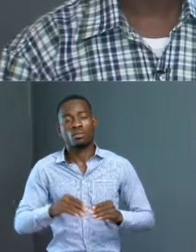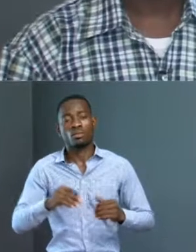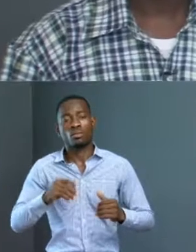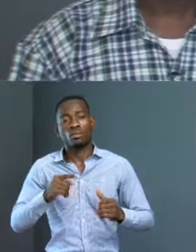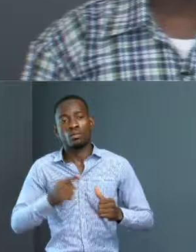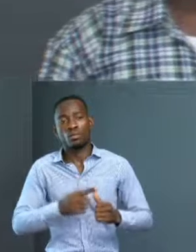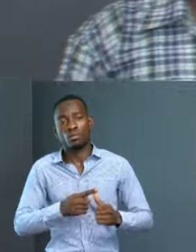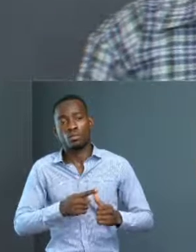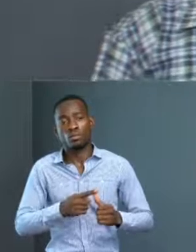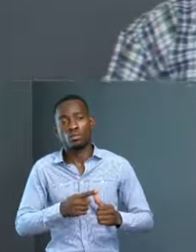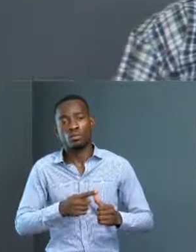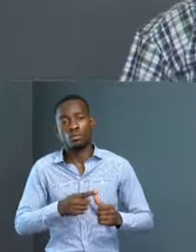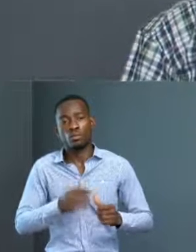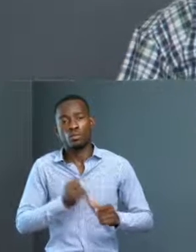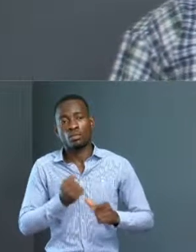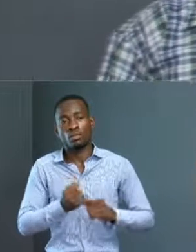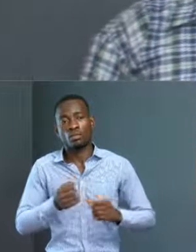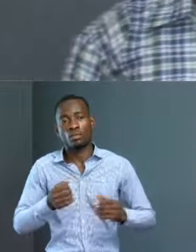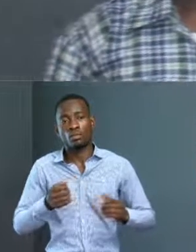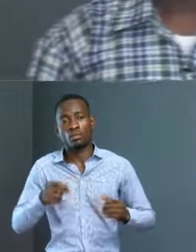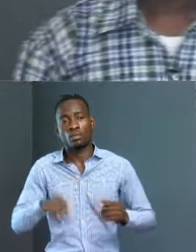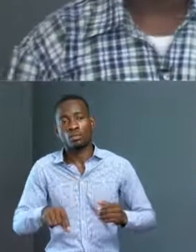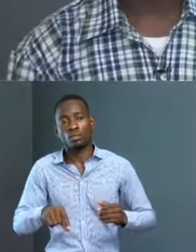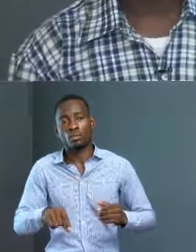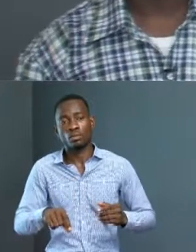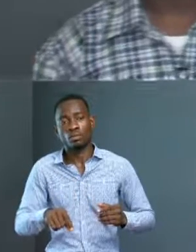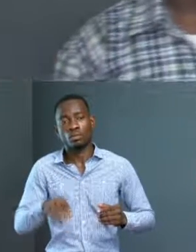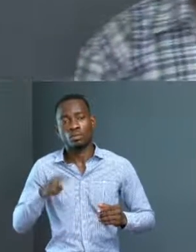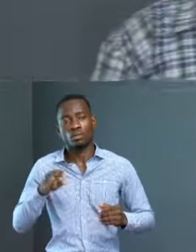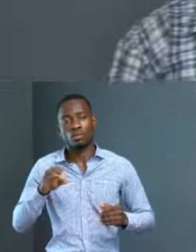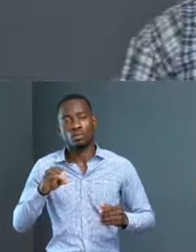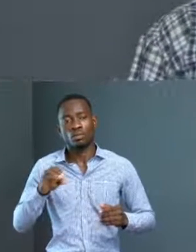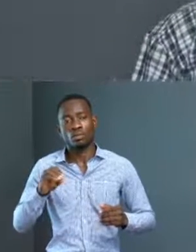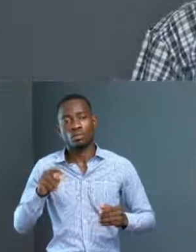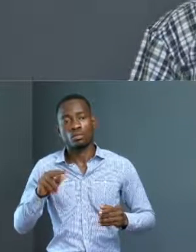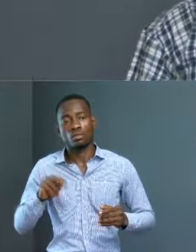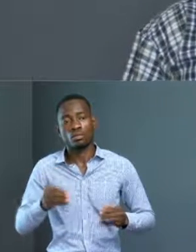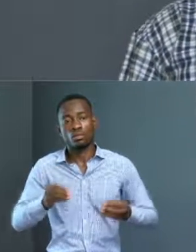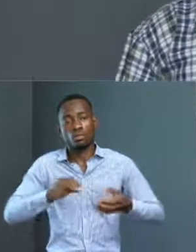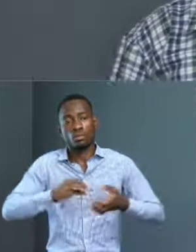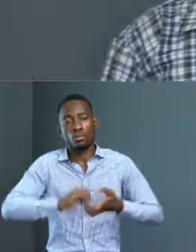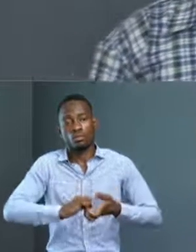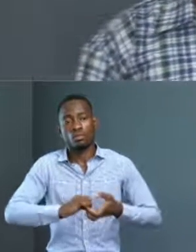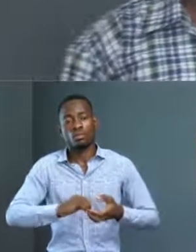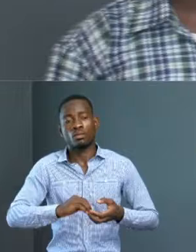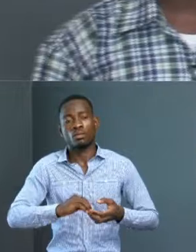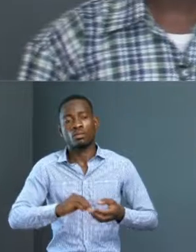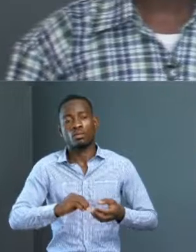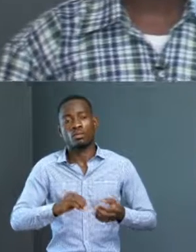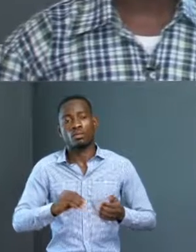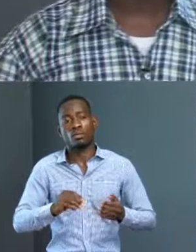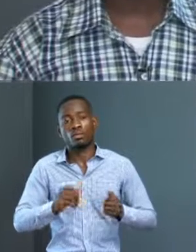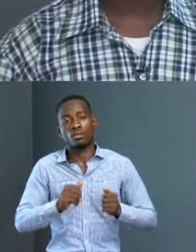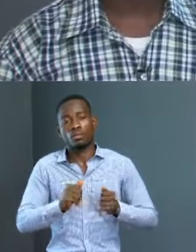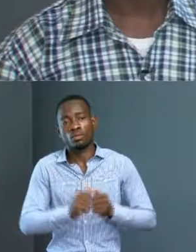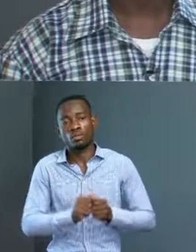hydrogènes, tandis que la guanine se lie à la cytosine du moins,